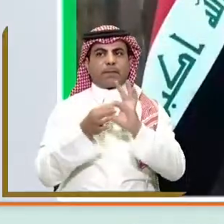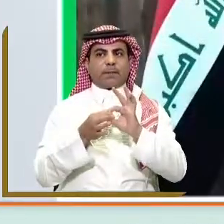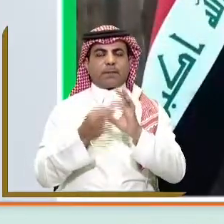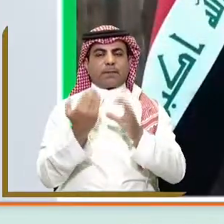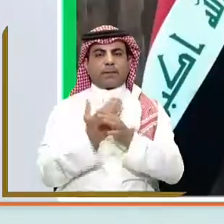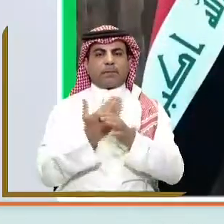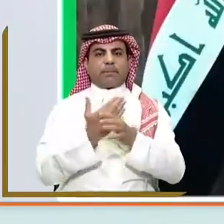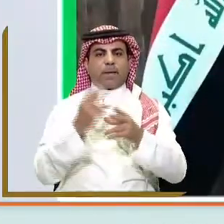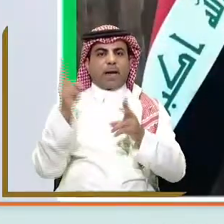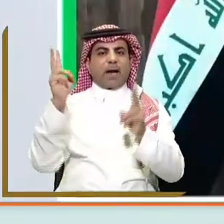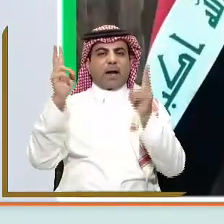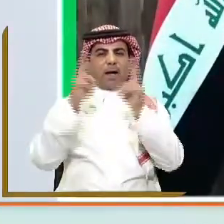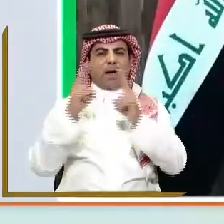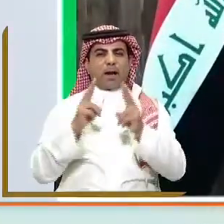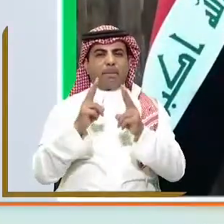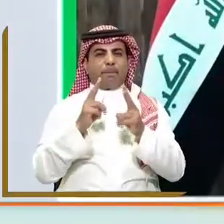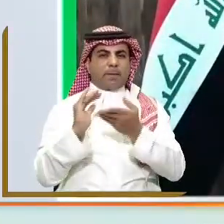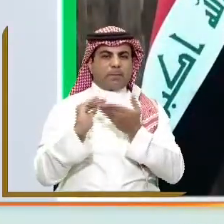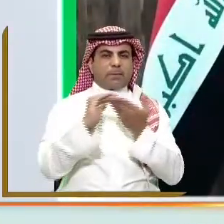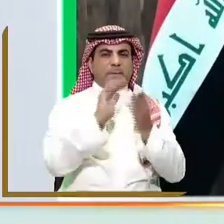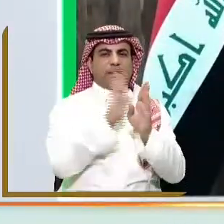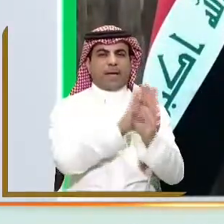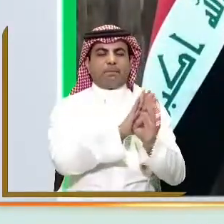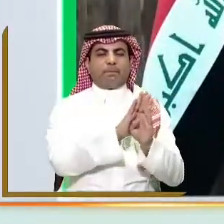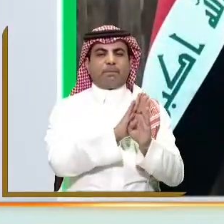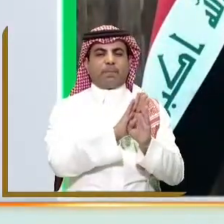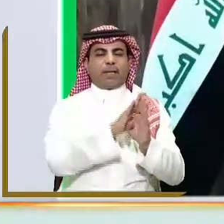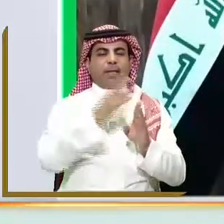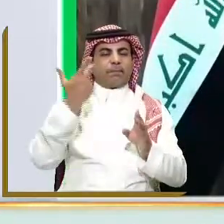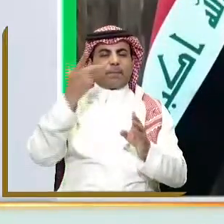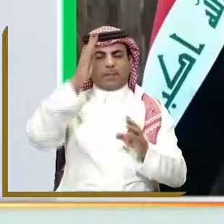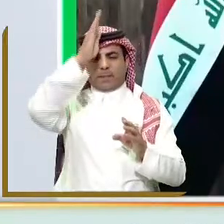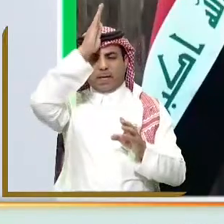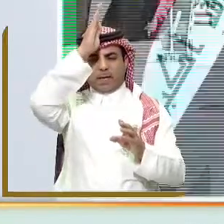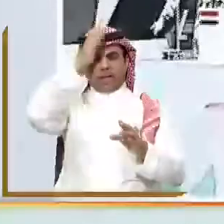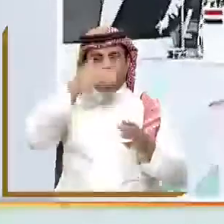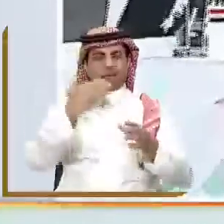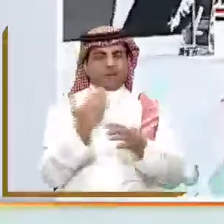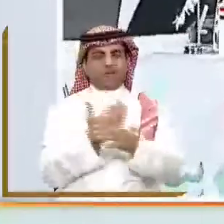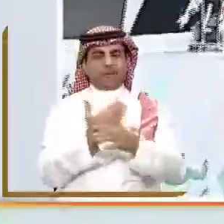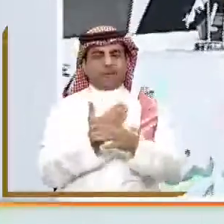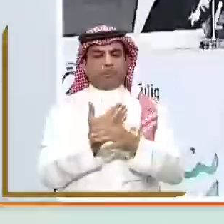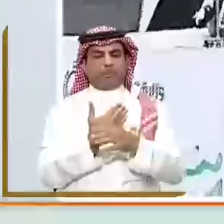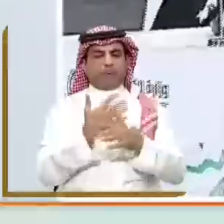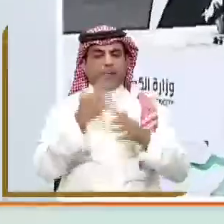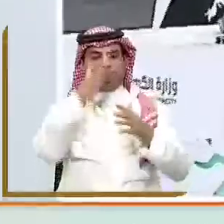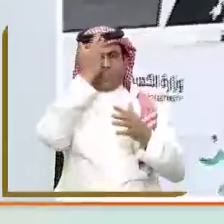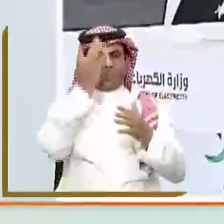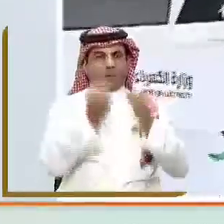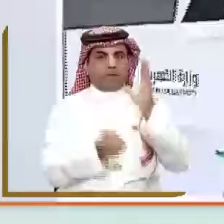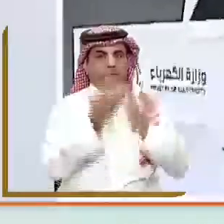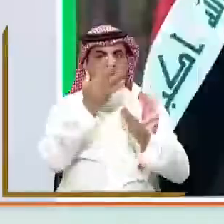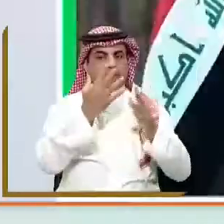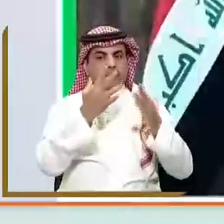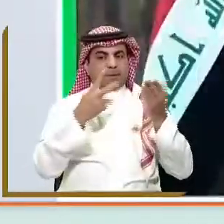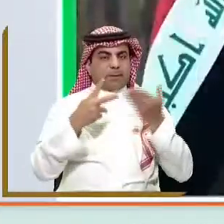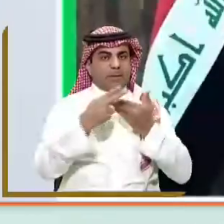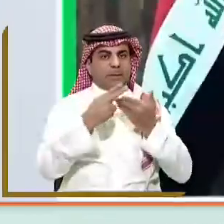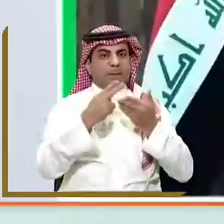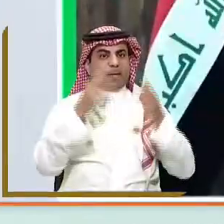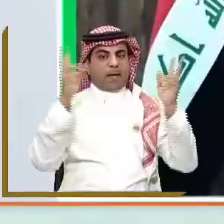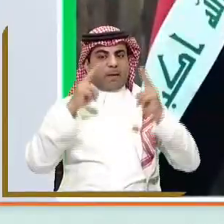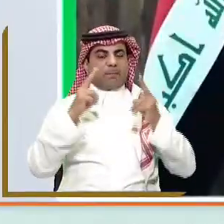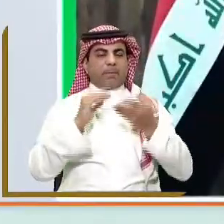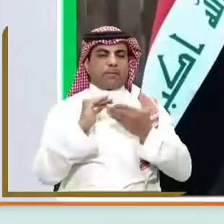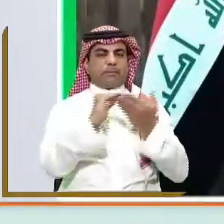احتياطي قدرات توليد الكهرباء وتبادل الطاقة الكهربائية بين البلدين لاستعمالها خلال أوقات الطوارئ والأعطال